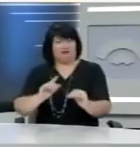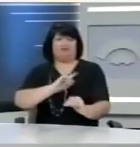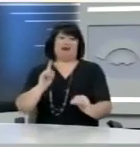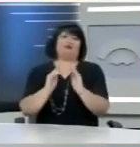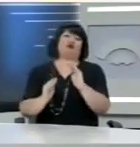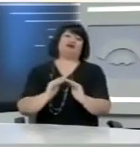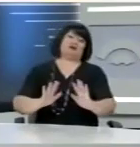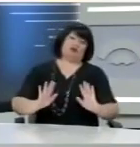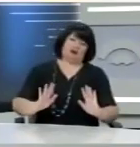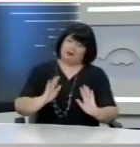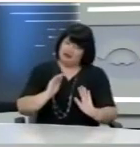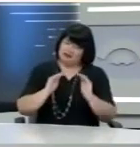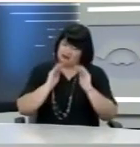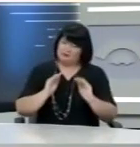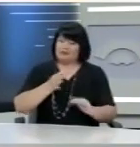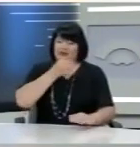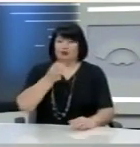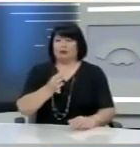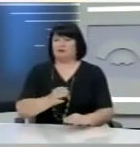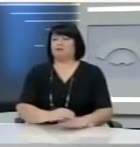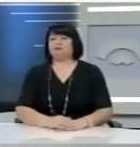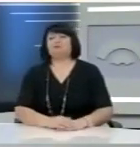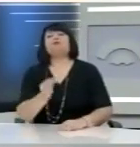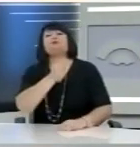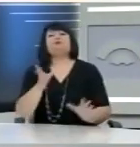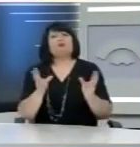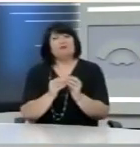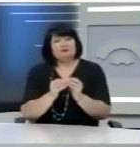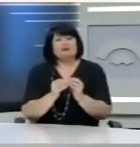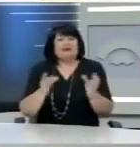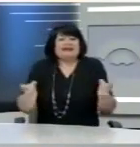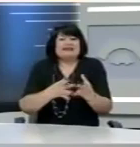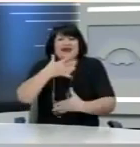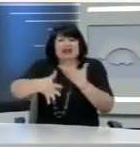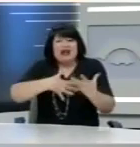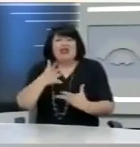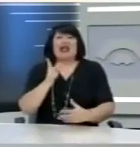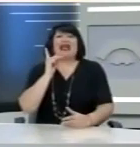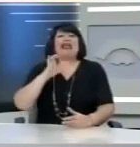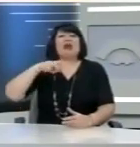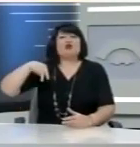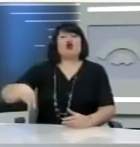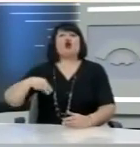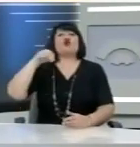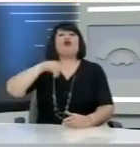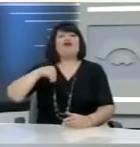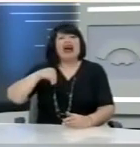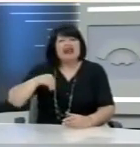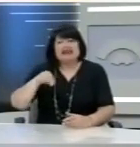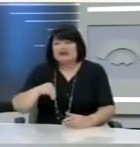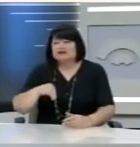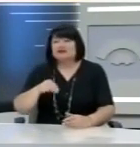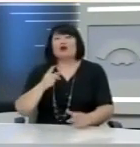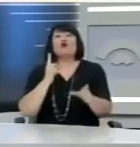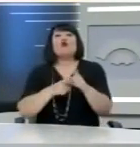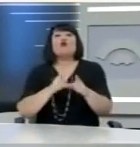Πολάκη. Και κλείνουμε τούτο. Σε ό,τι αφορά τα σκάνδαλα, Κελπνό, Νοβάρτης και πάει λέγοντας, η θέση